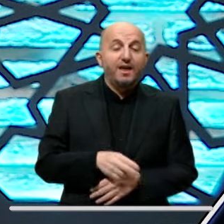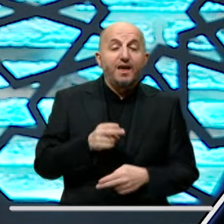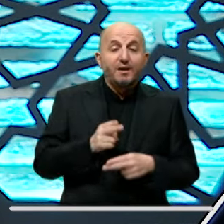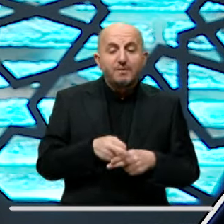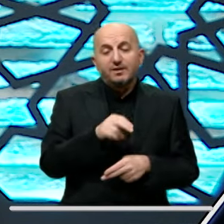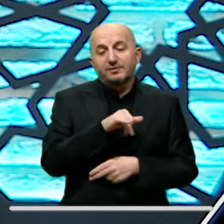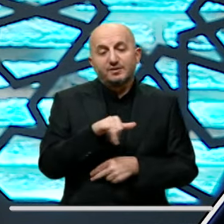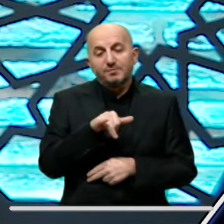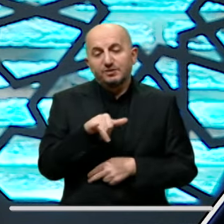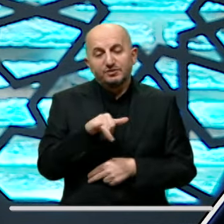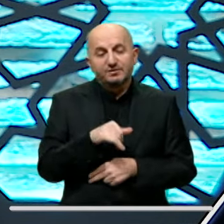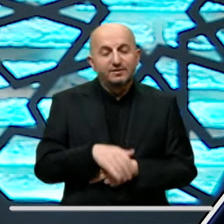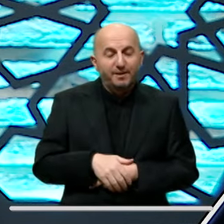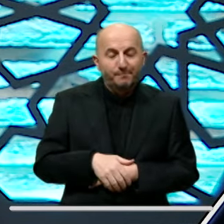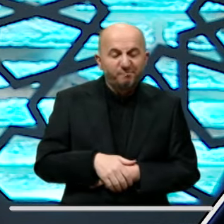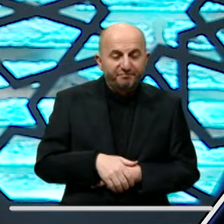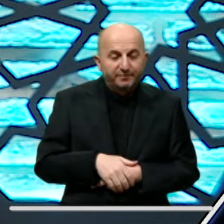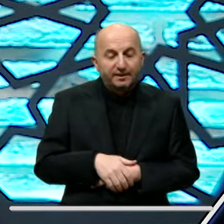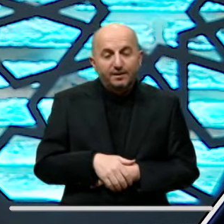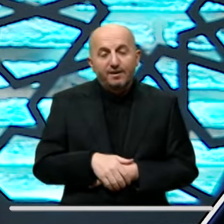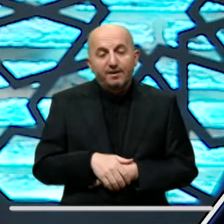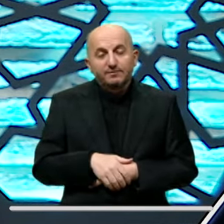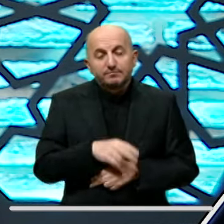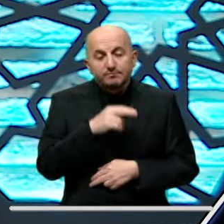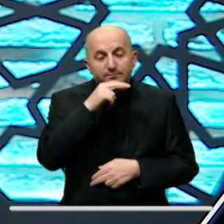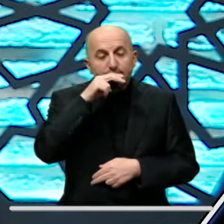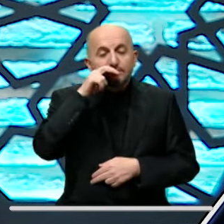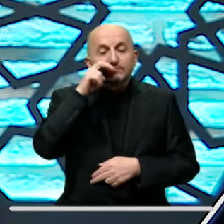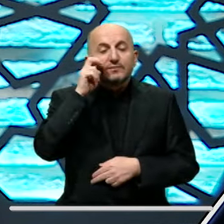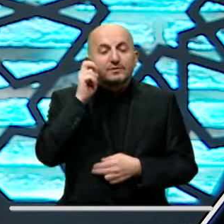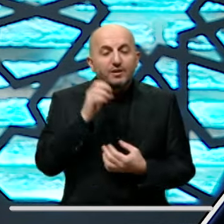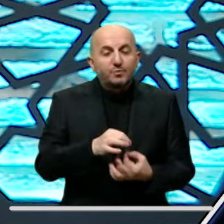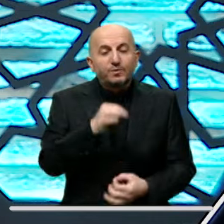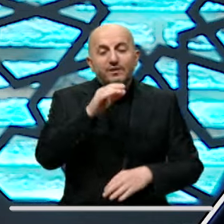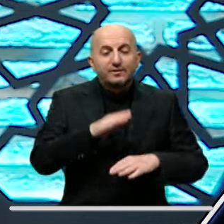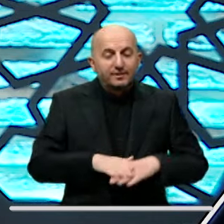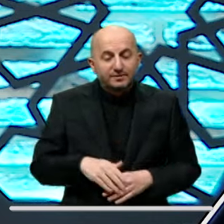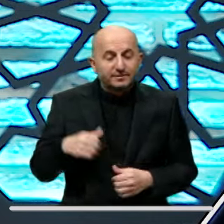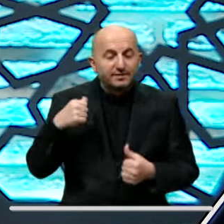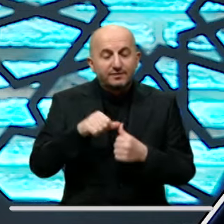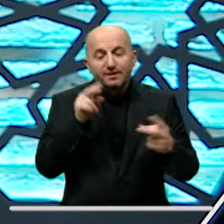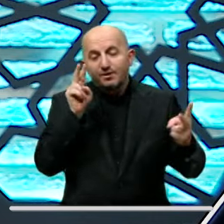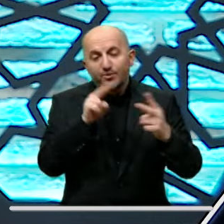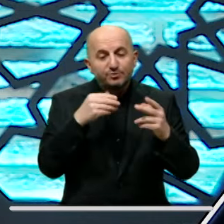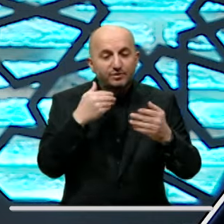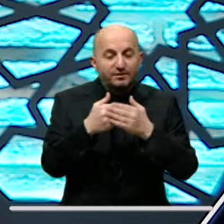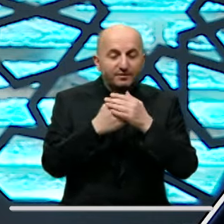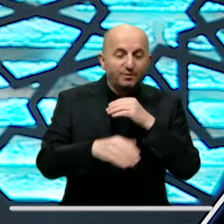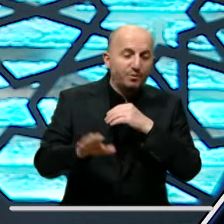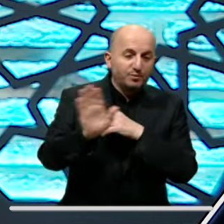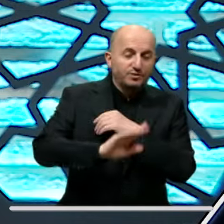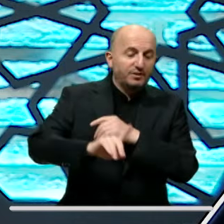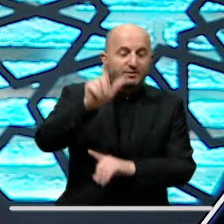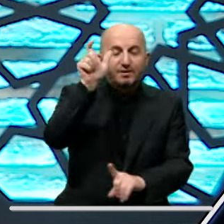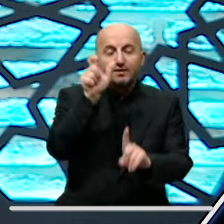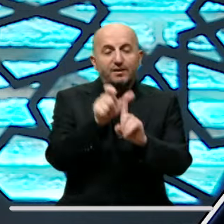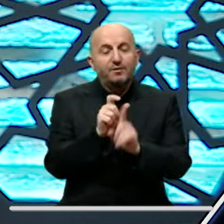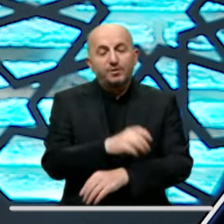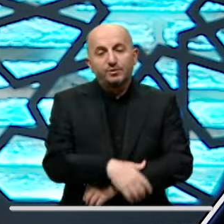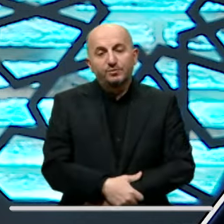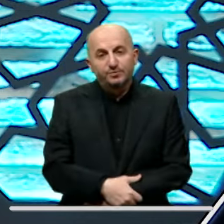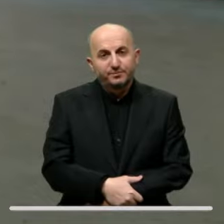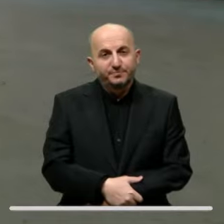yanı başında onun cismini ve kokusunu alan kullardan eylesin. Tekrar görüşünceye dek hoşça kalın. Allah'a